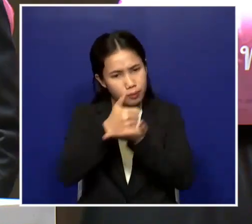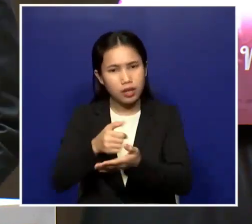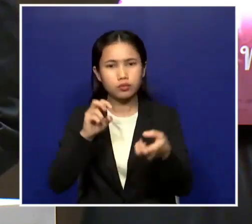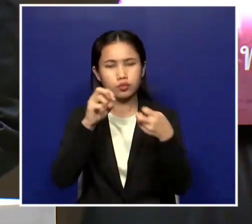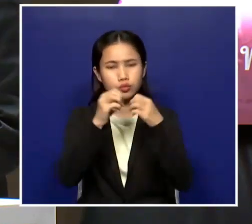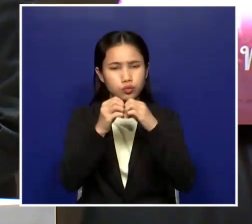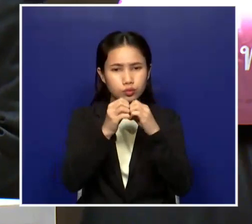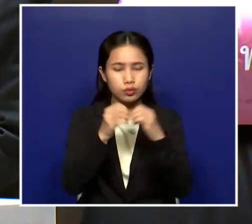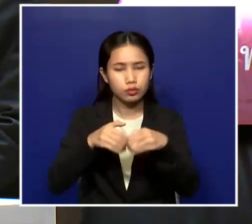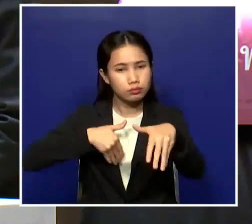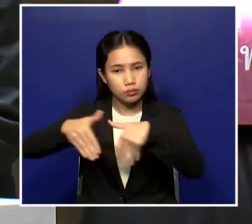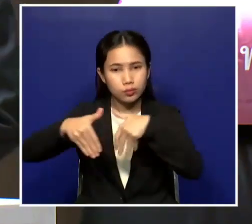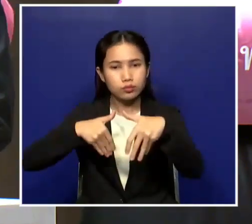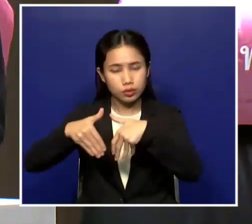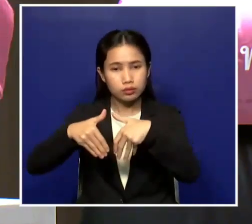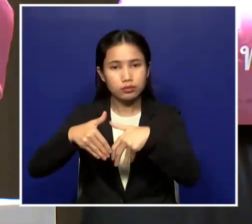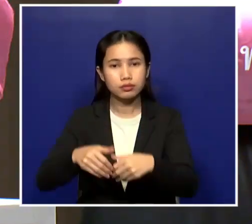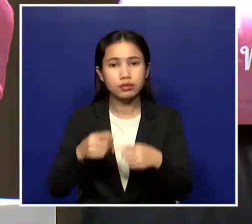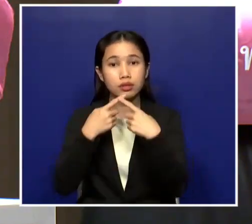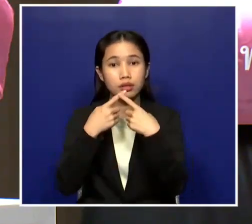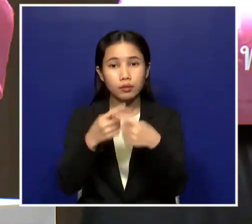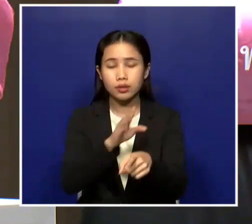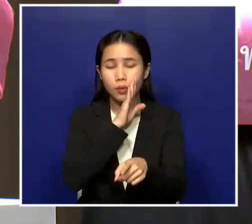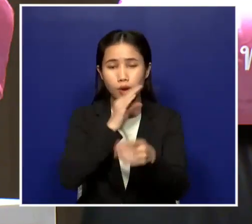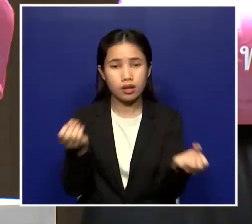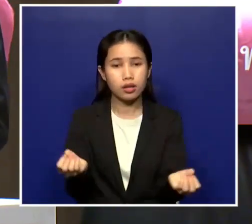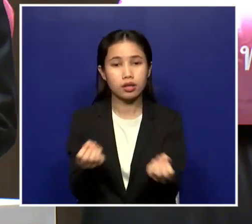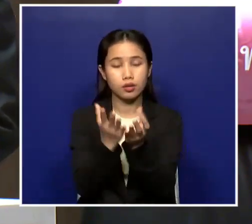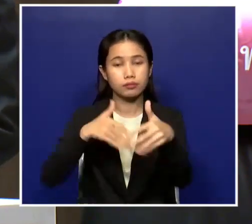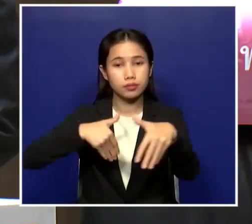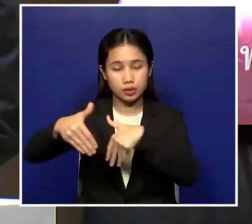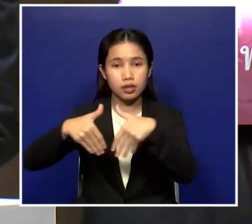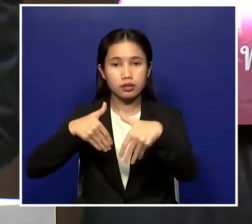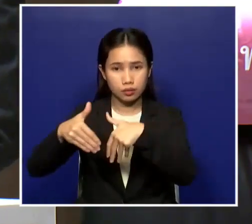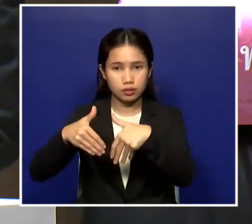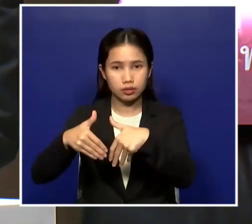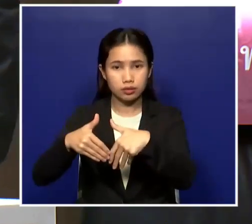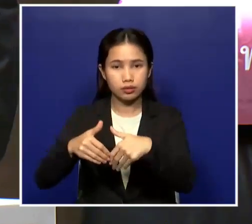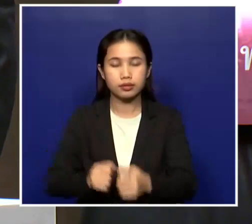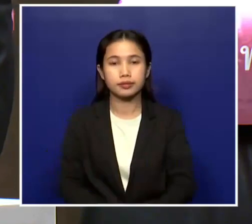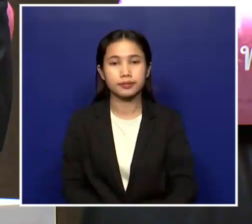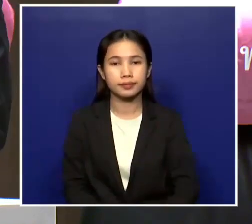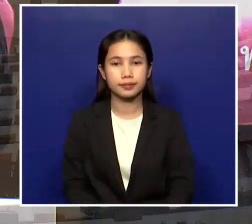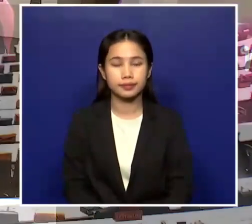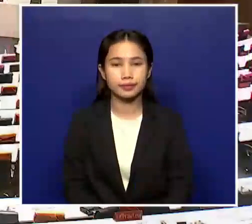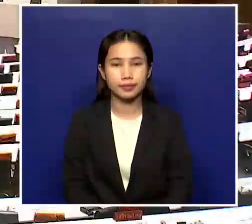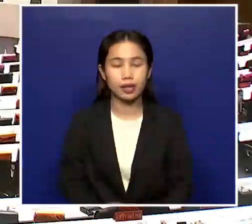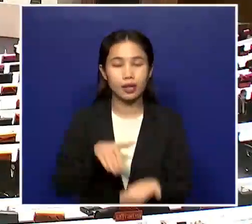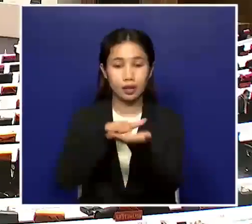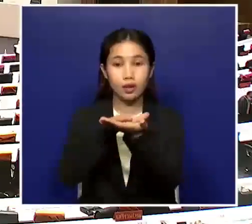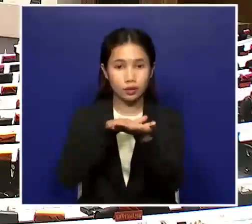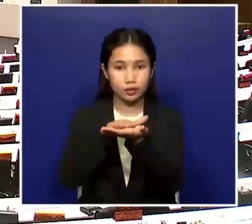ชนแล้วอะไรก็ตามนะที่เป็นเรื่องกระทบกับประชาชนนะหรือว่าสิ่งที่ทำไป สารวุฒิครับขอไปด้วยนะ